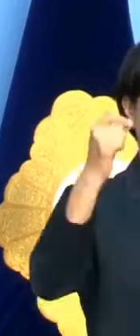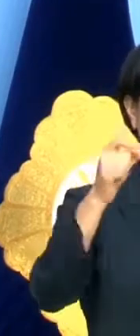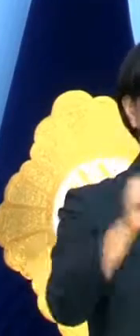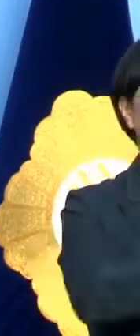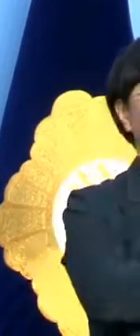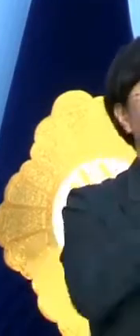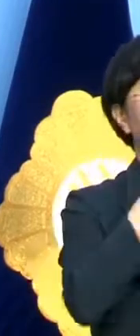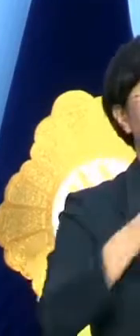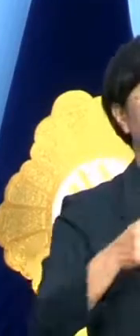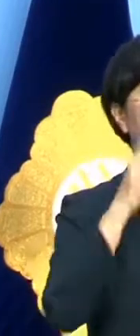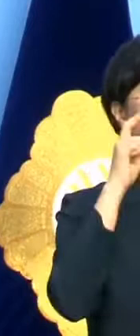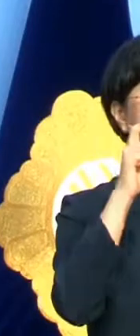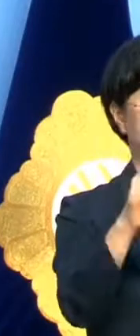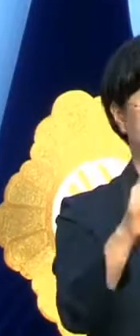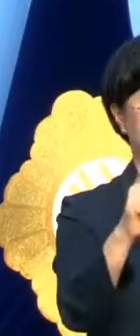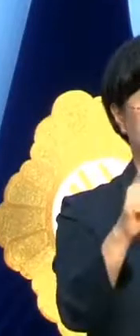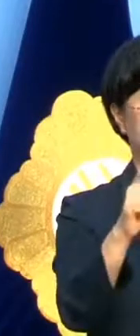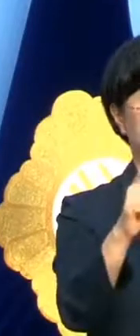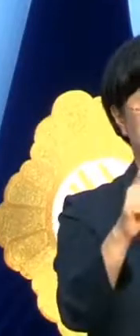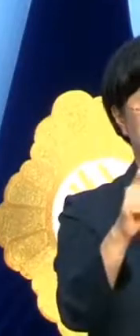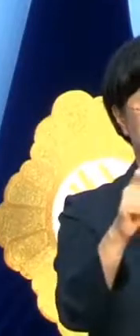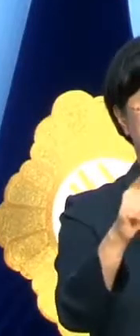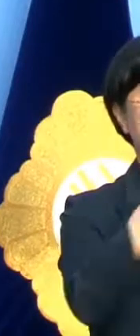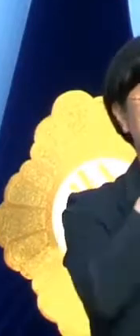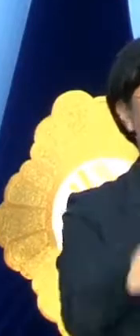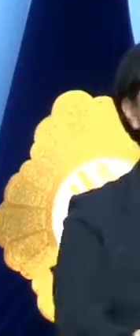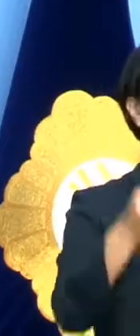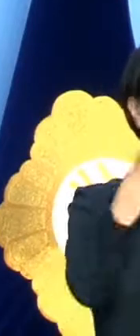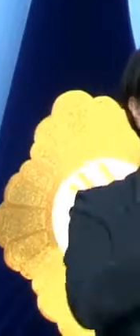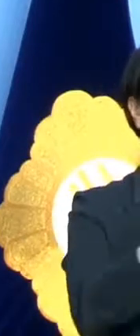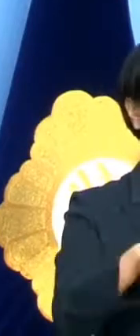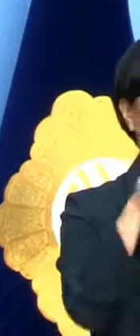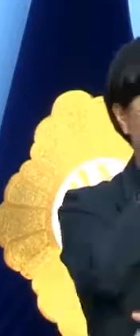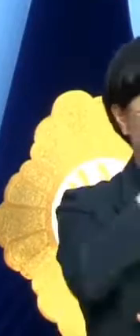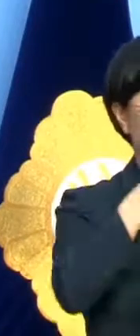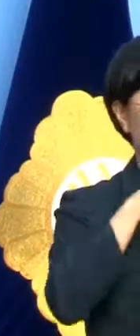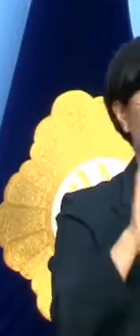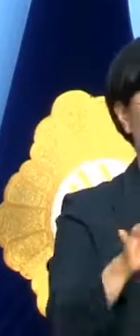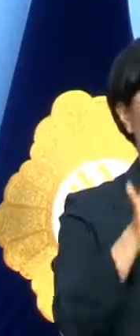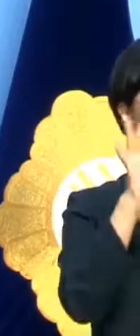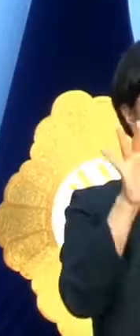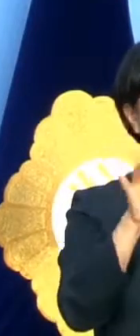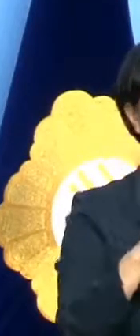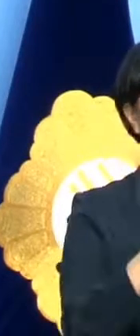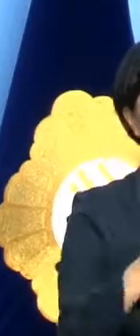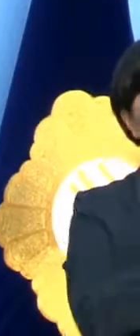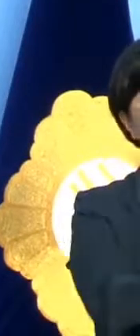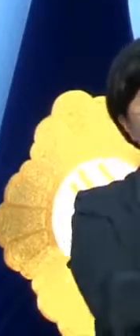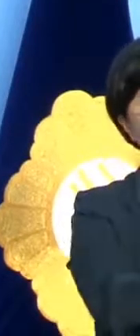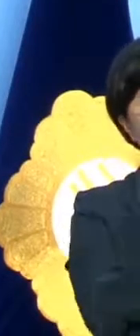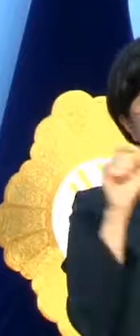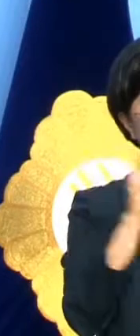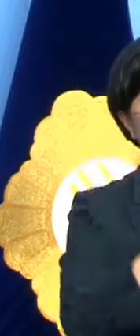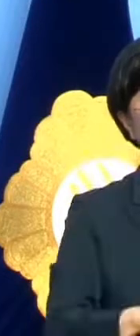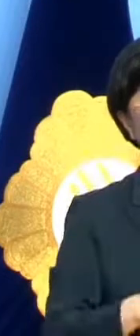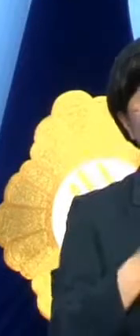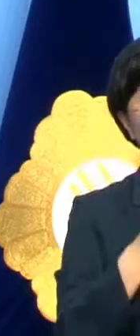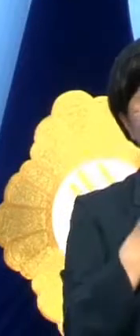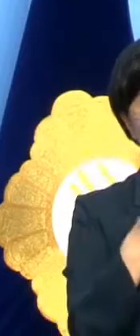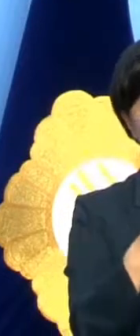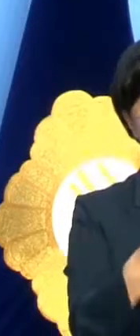특별재난지역으로 선포할 해서 피해 복구를 위한 예산과 인력이 보다 신속하게 지원 되기를